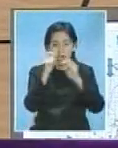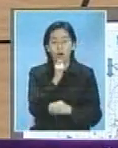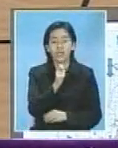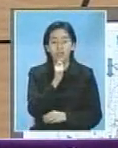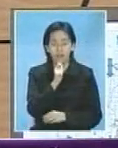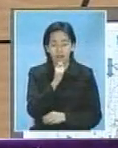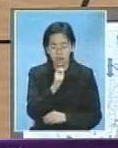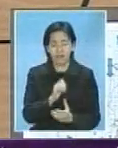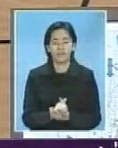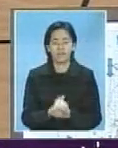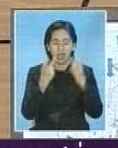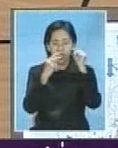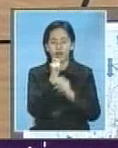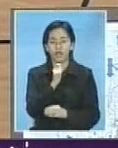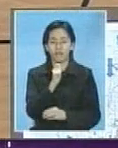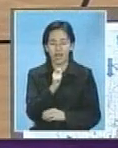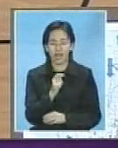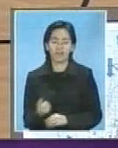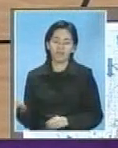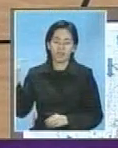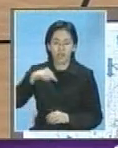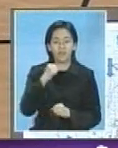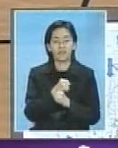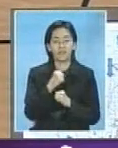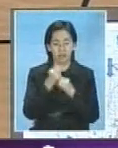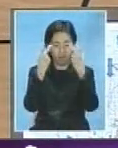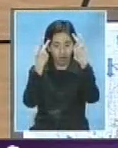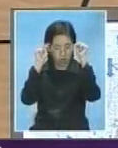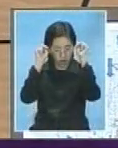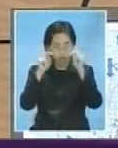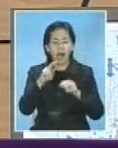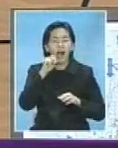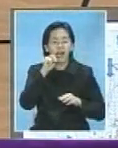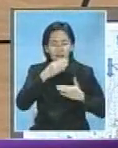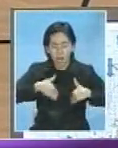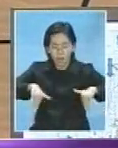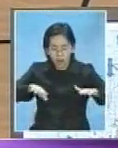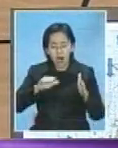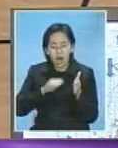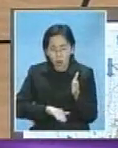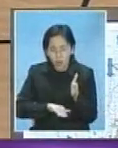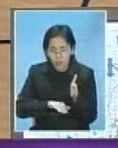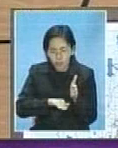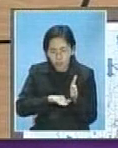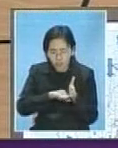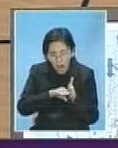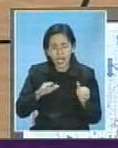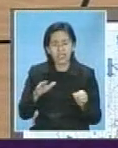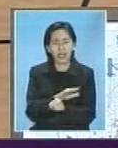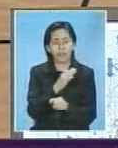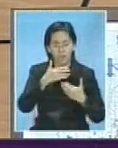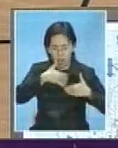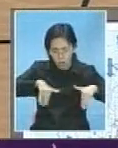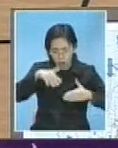ณ์ว่ายืนยันว่าในช่วงเวลาที่ตนเข้ามารับตำแหน่งนายกนั้นน้ำได้เต็มความจุของทุกเขื่อนแล้วซึ่งเป็นประเด็นที่ท่านส